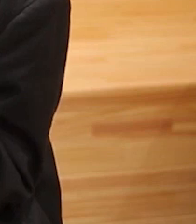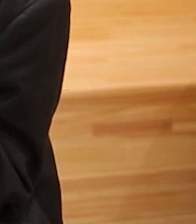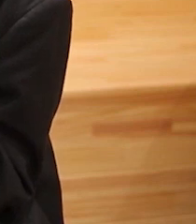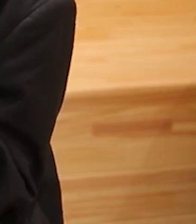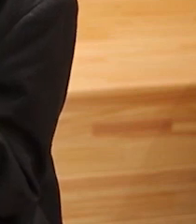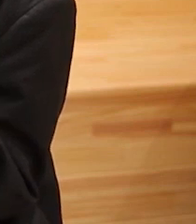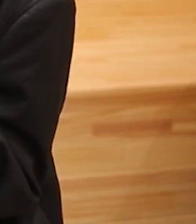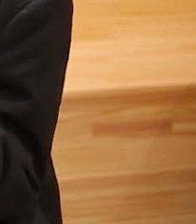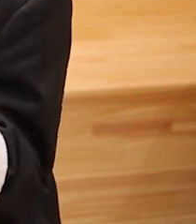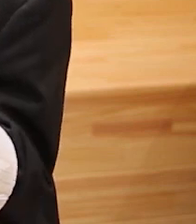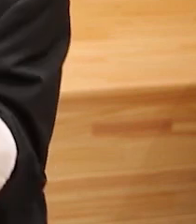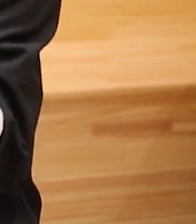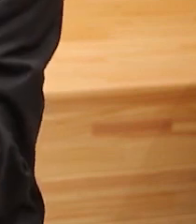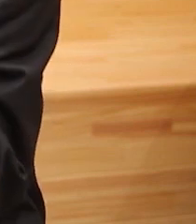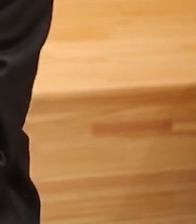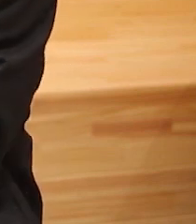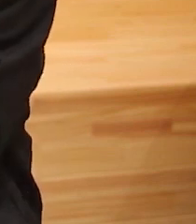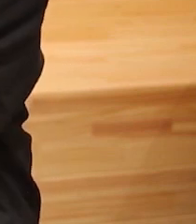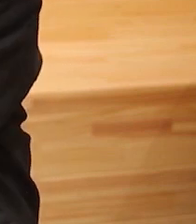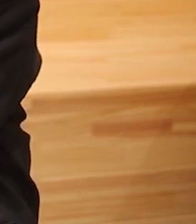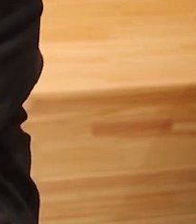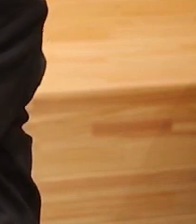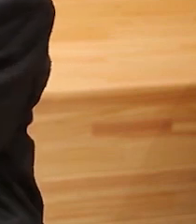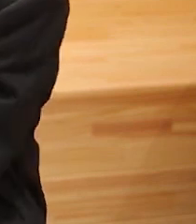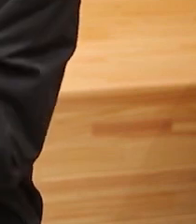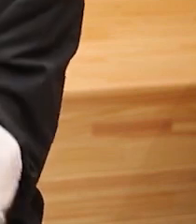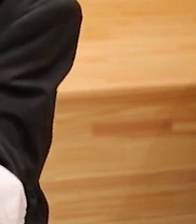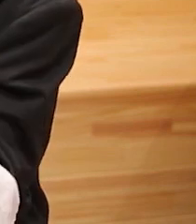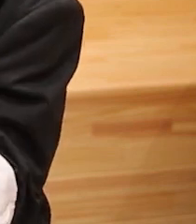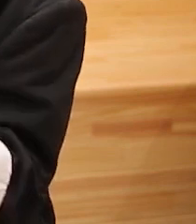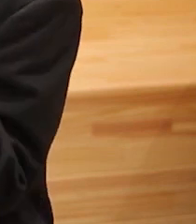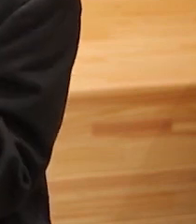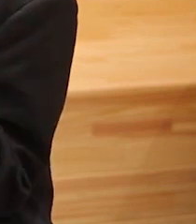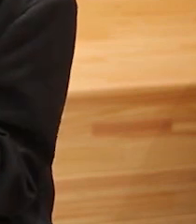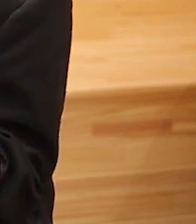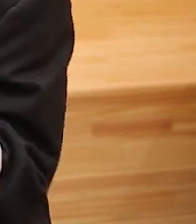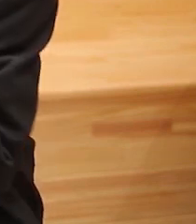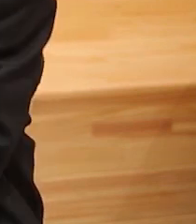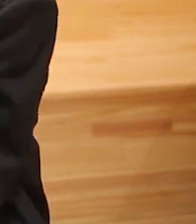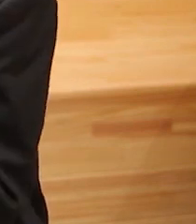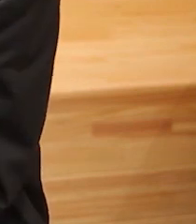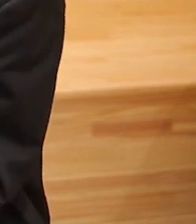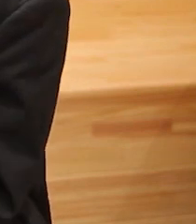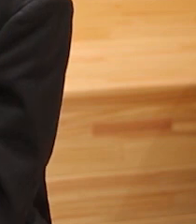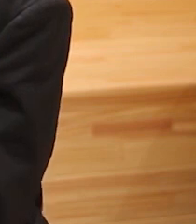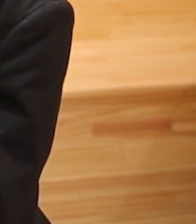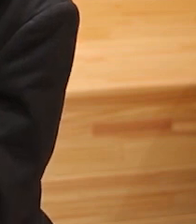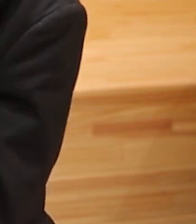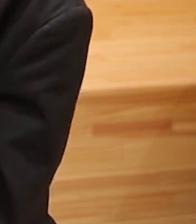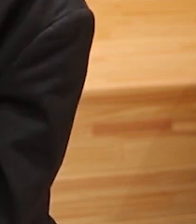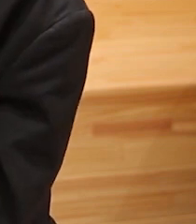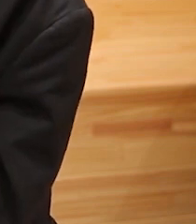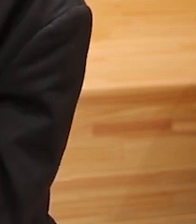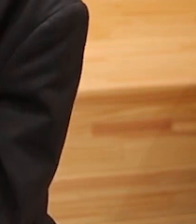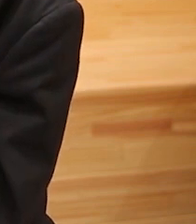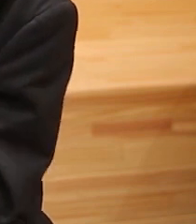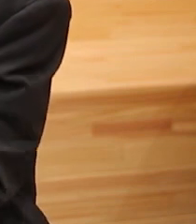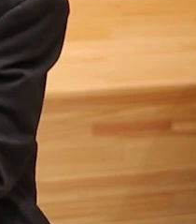가지를 알려드렸더니 농아인 것을 알고도 당황해하지 않고 똑같이 답을 적으면서 대화를